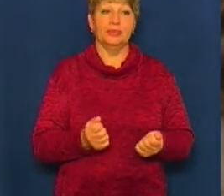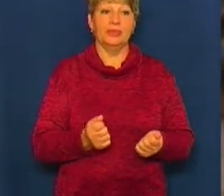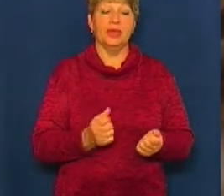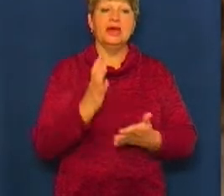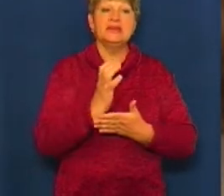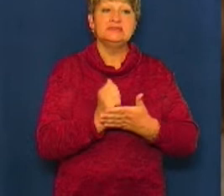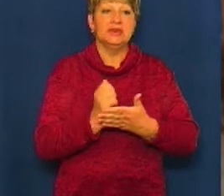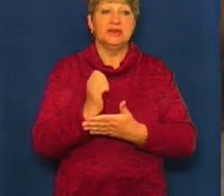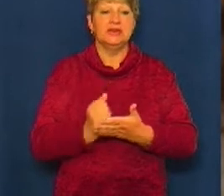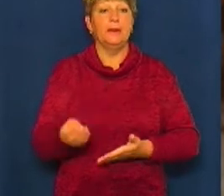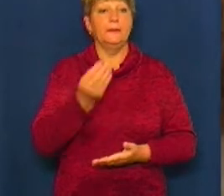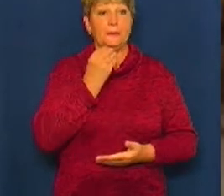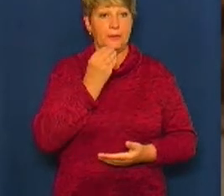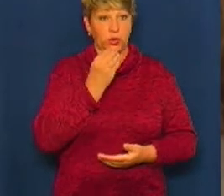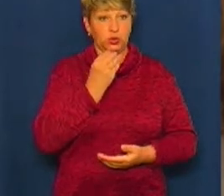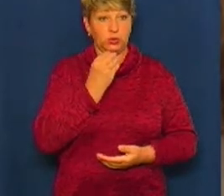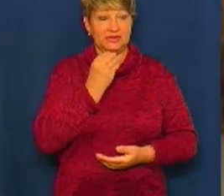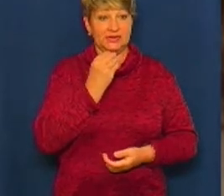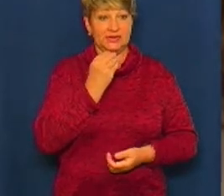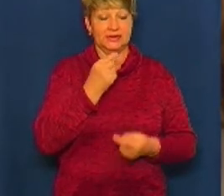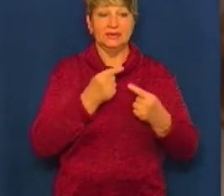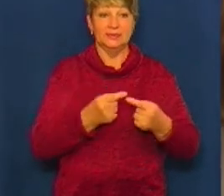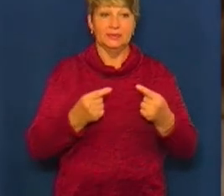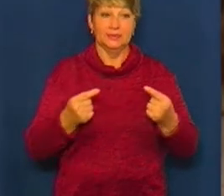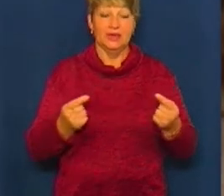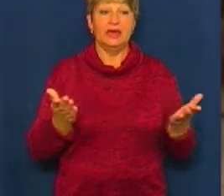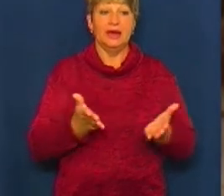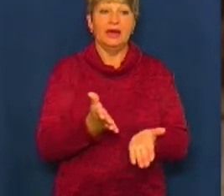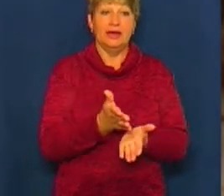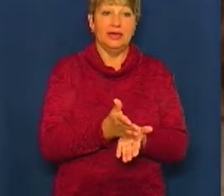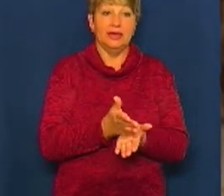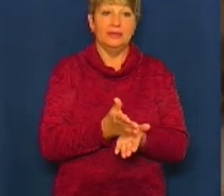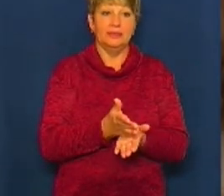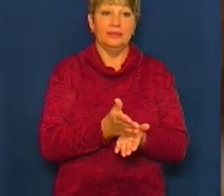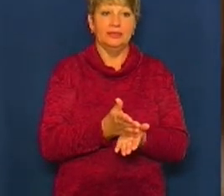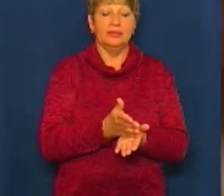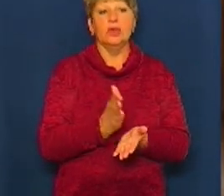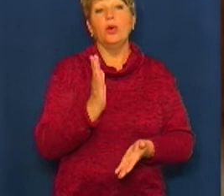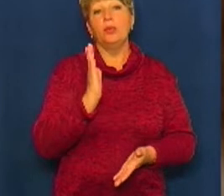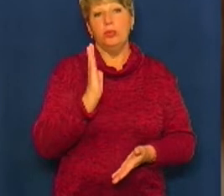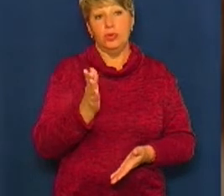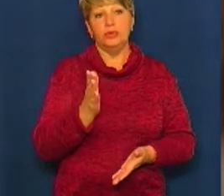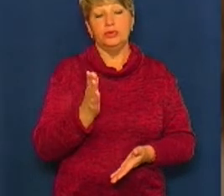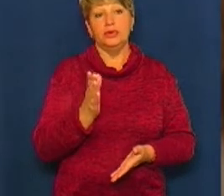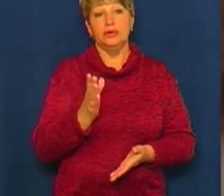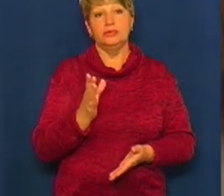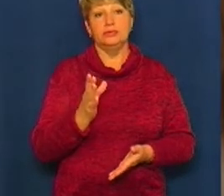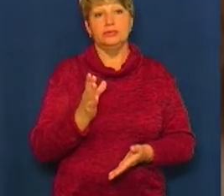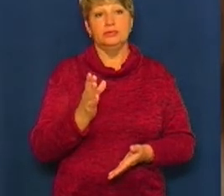зберігання даного продукції всієї, яка там є, тобто буде вжиті міри.